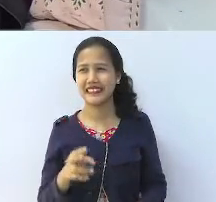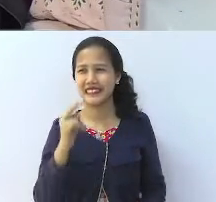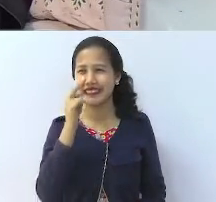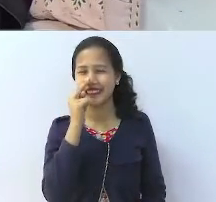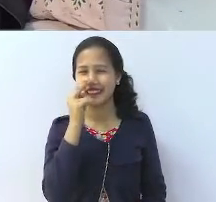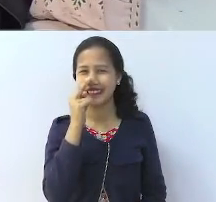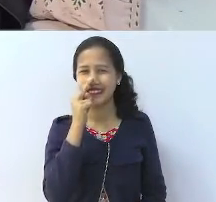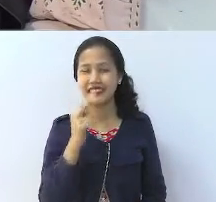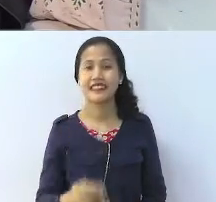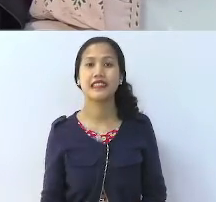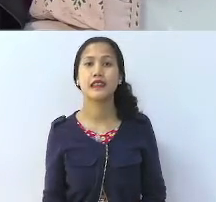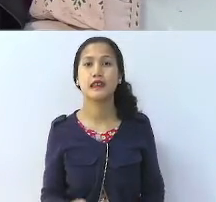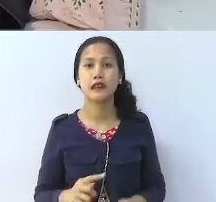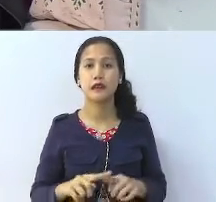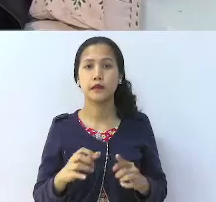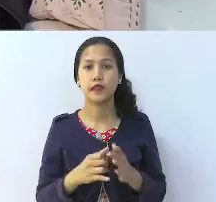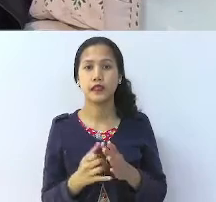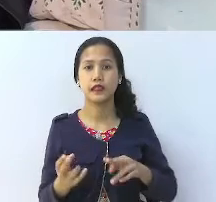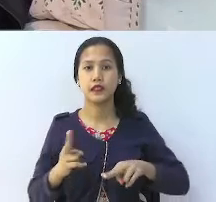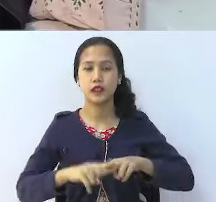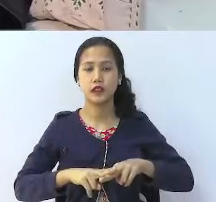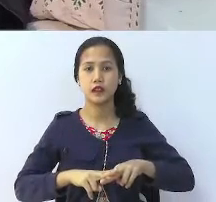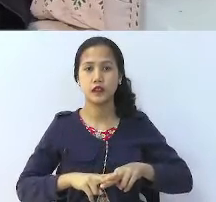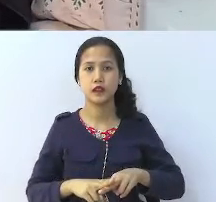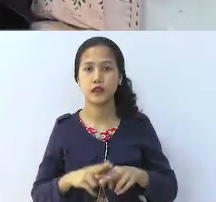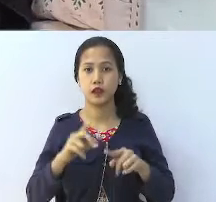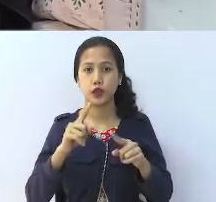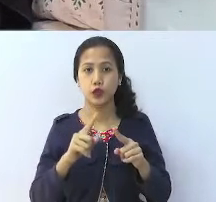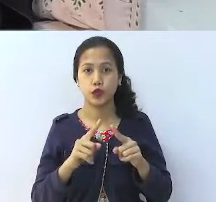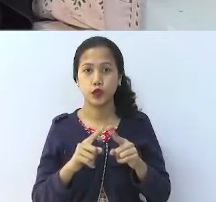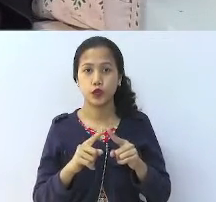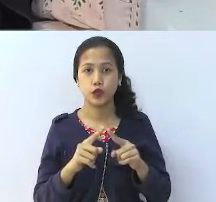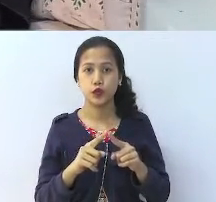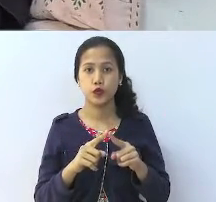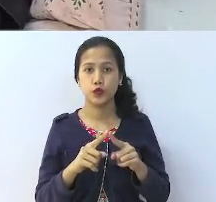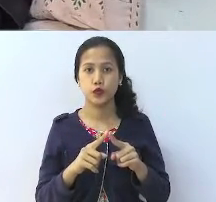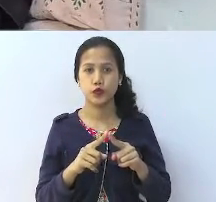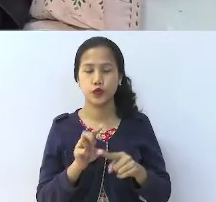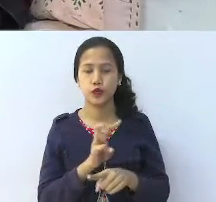unang linggo. Oo. Kaya, first 2 days. Pwede merit ba pag hindi nanood ng